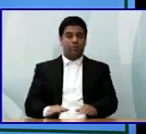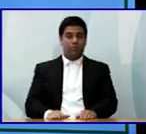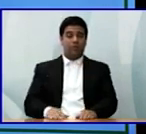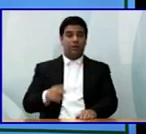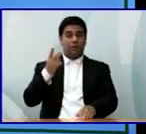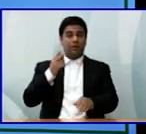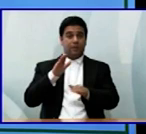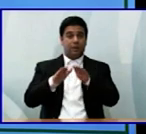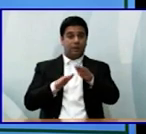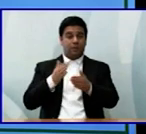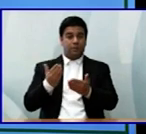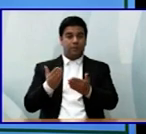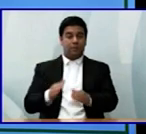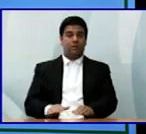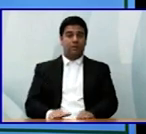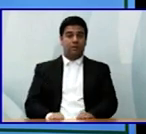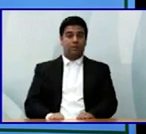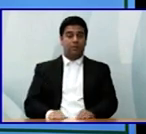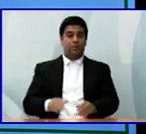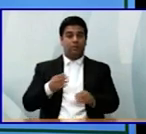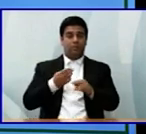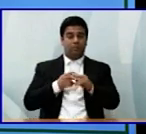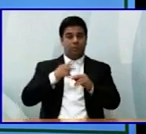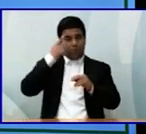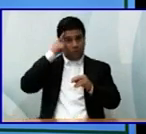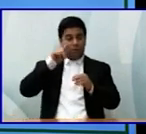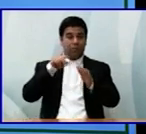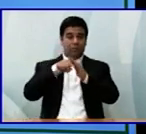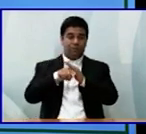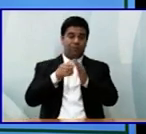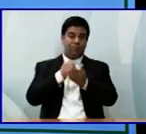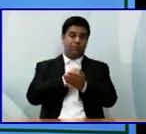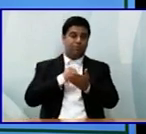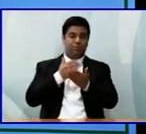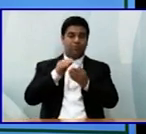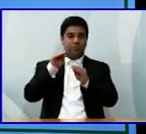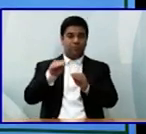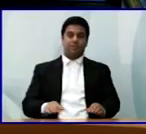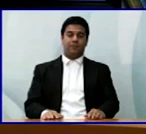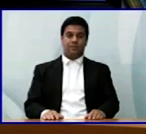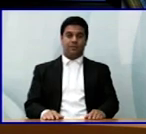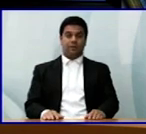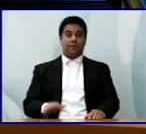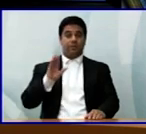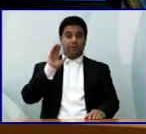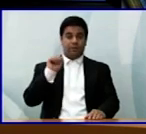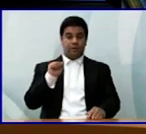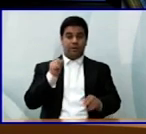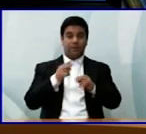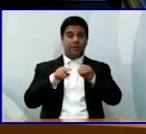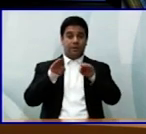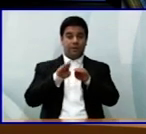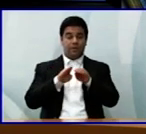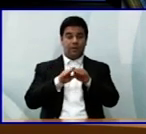İkinci qadamimiz ma'lum xarni, demak, o'ng tomonga olib o'tdik. Va